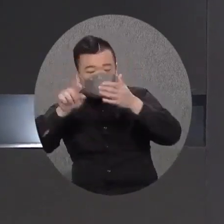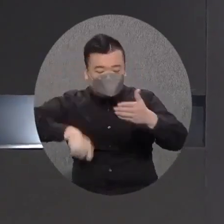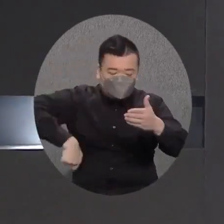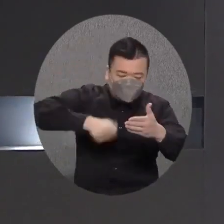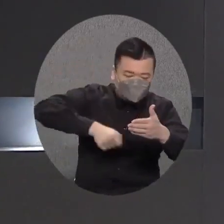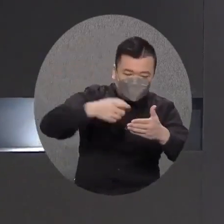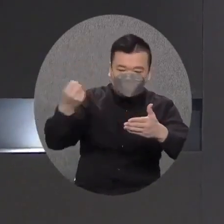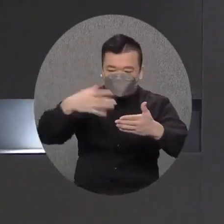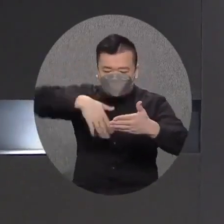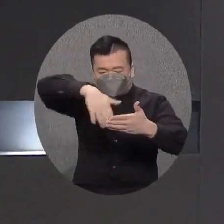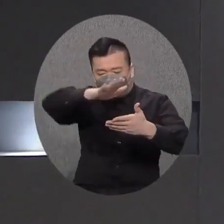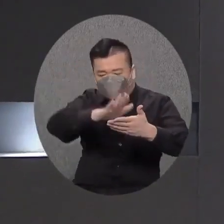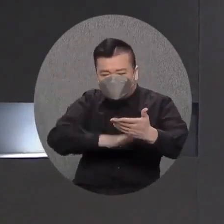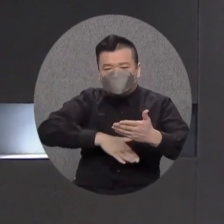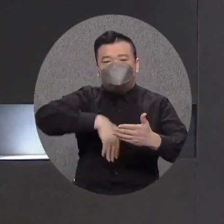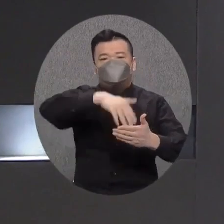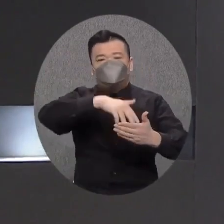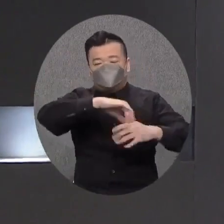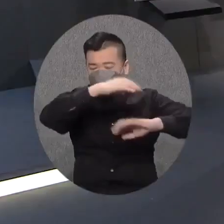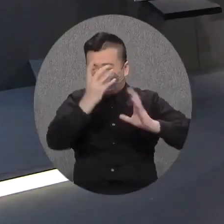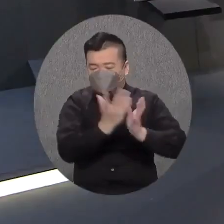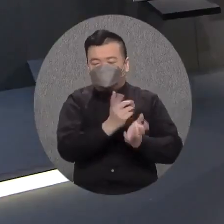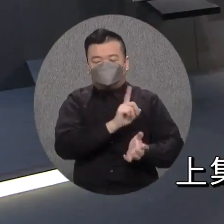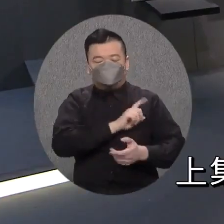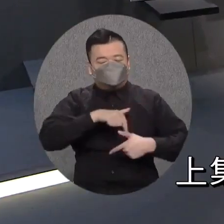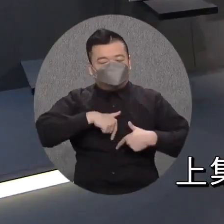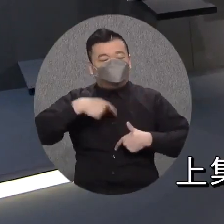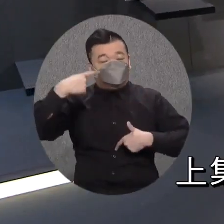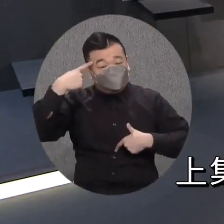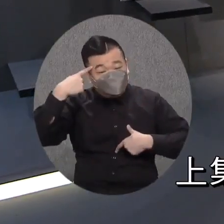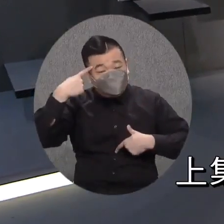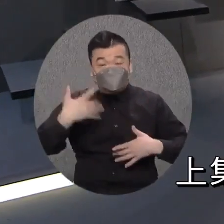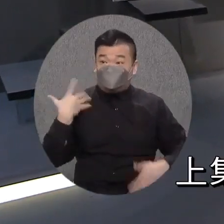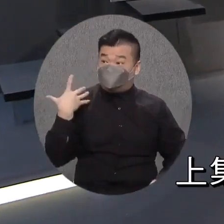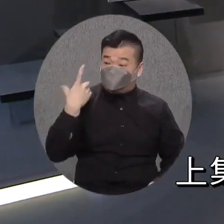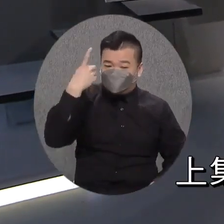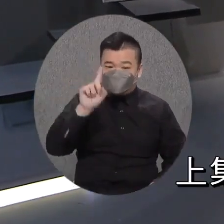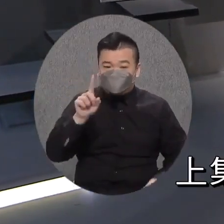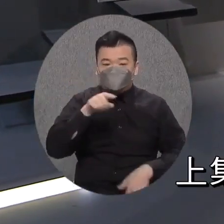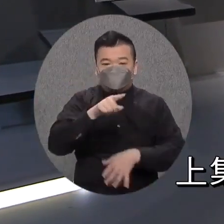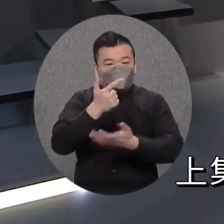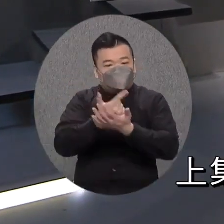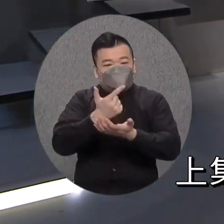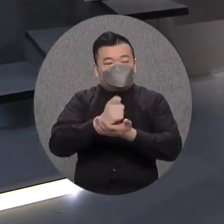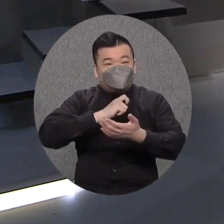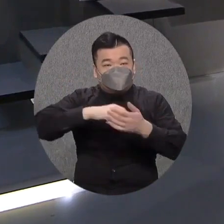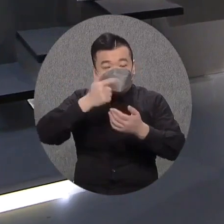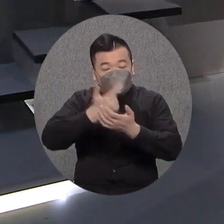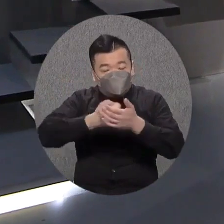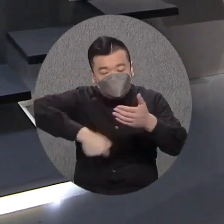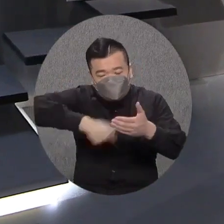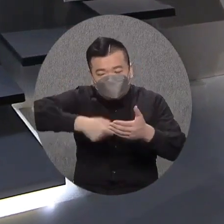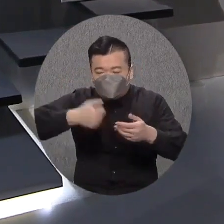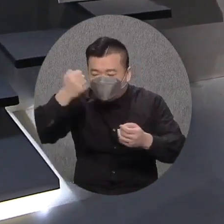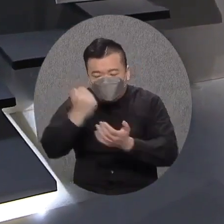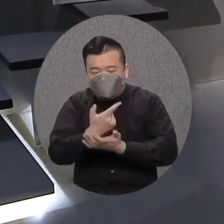去压印，每一步都充满心思。上一集，我哋欣赏过一批珍贵嘅历史版画，今集